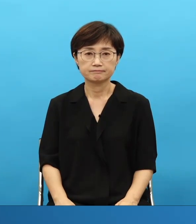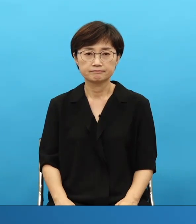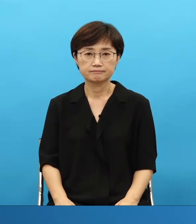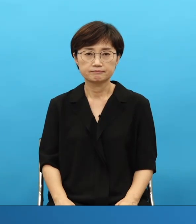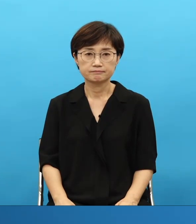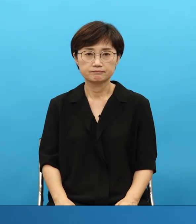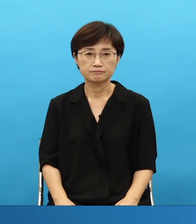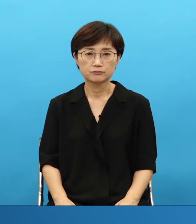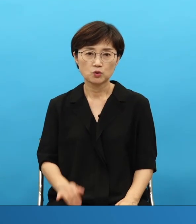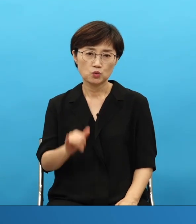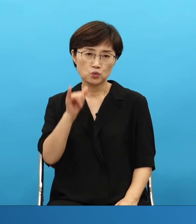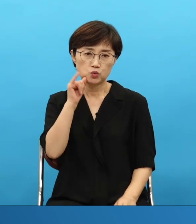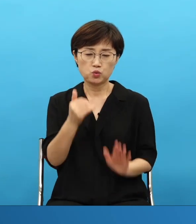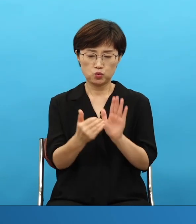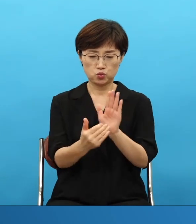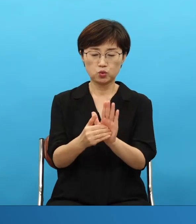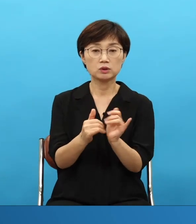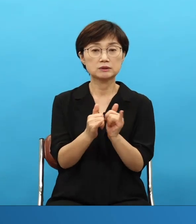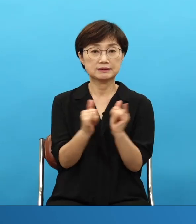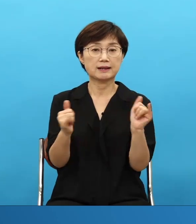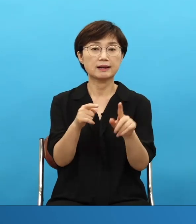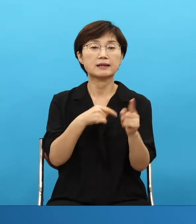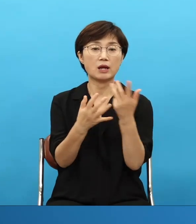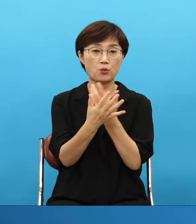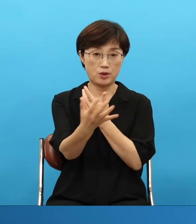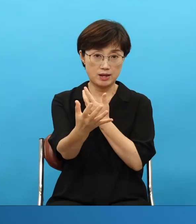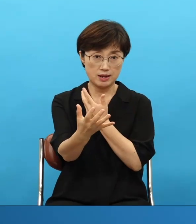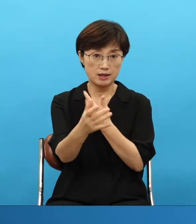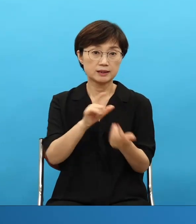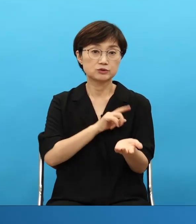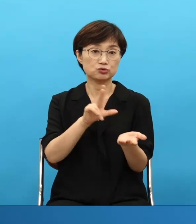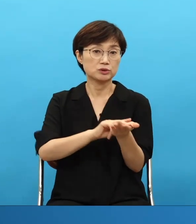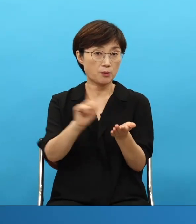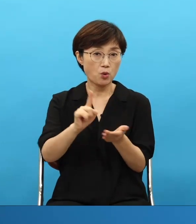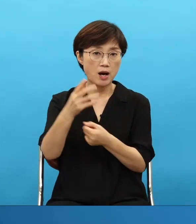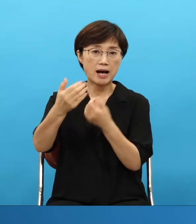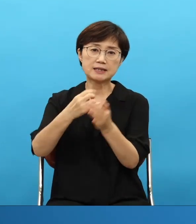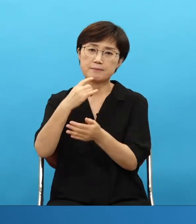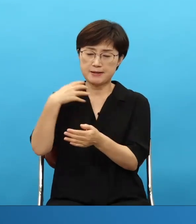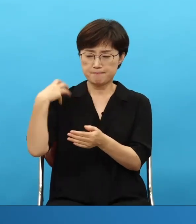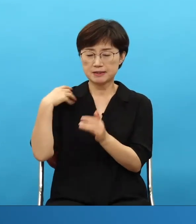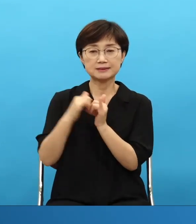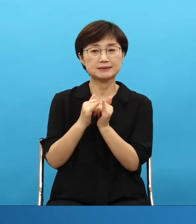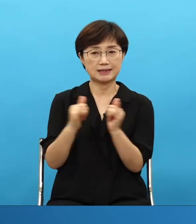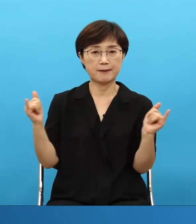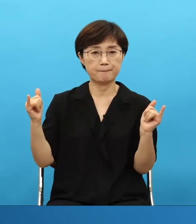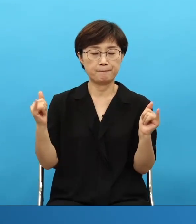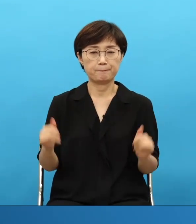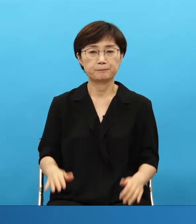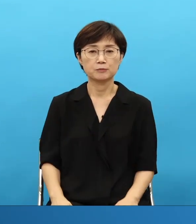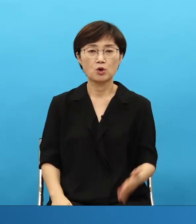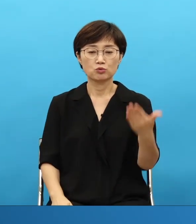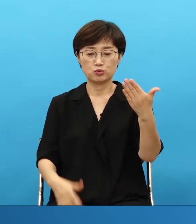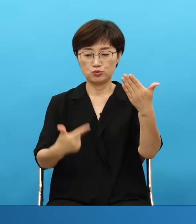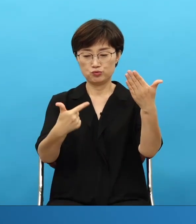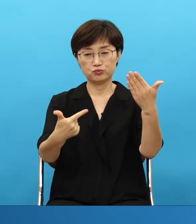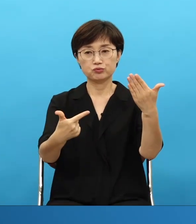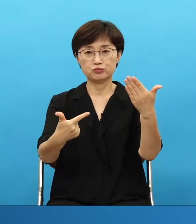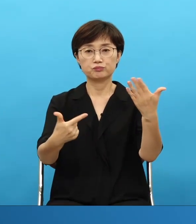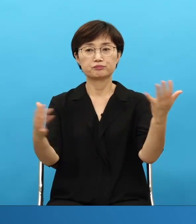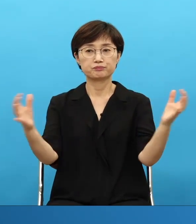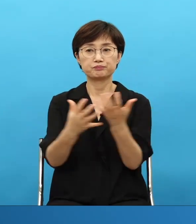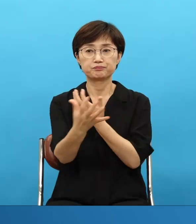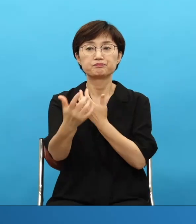중독 예방 사명자 대회가 하나님만이 책임질 수 있는 사람들이라는 주제로 지난 9월 6일 덕평